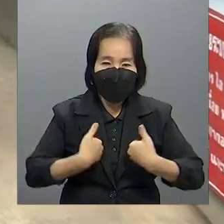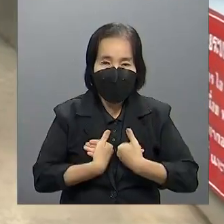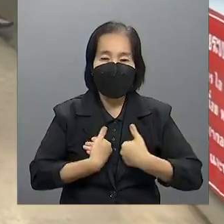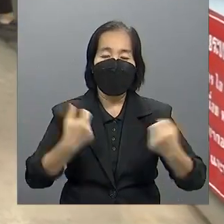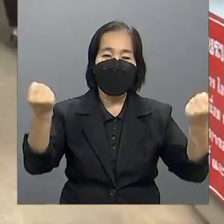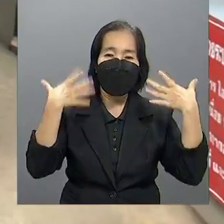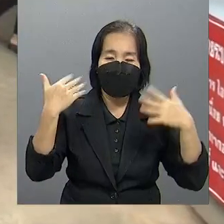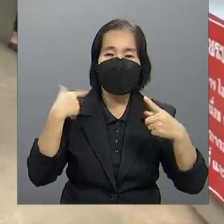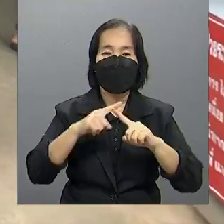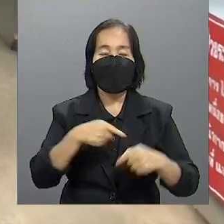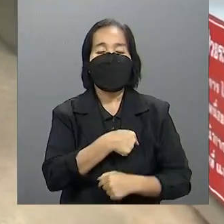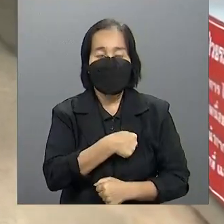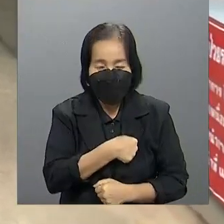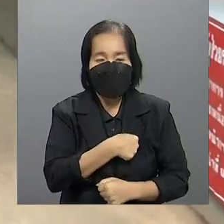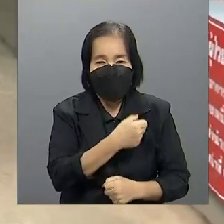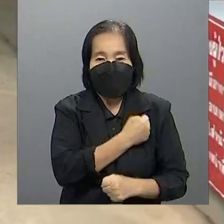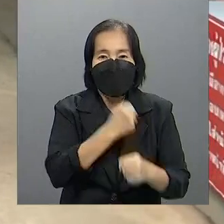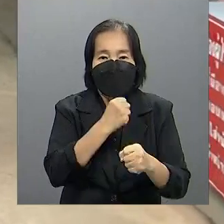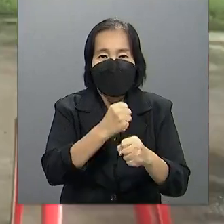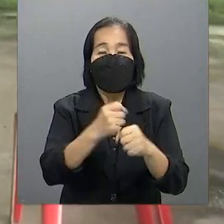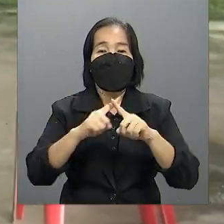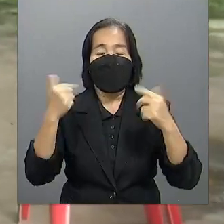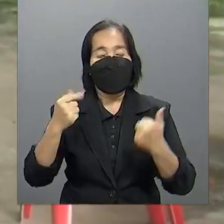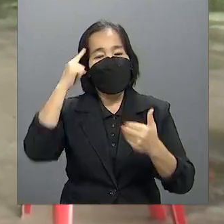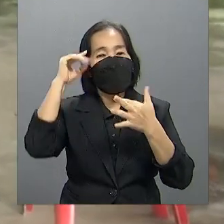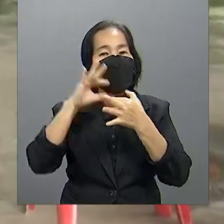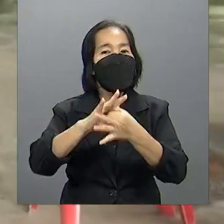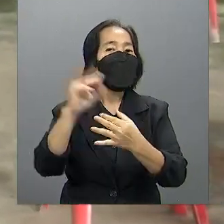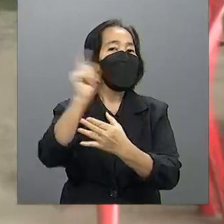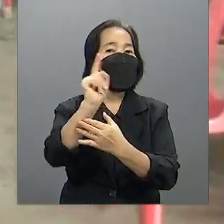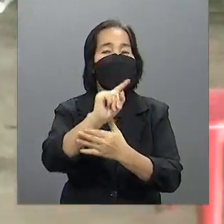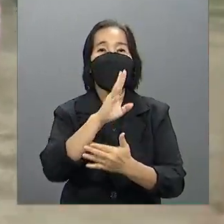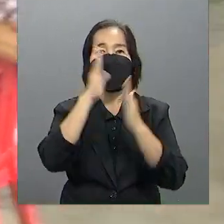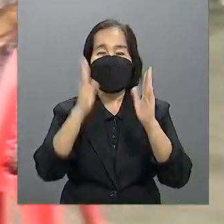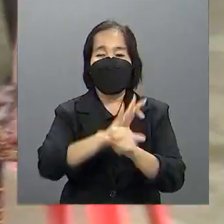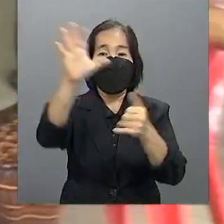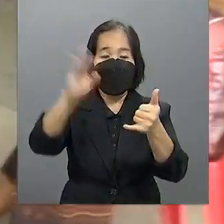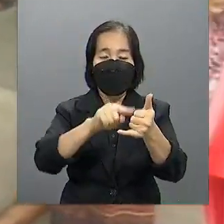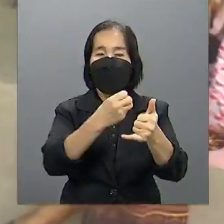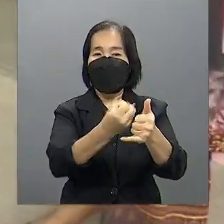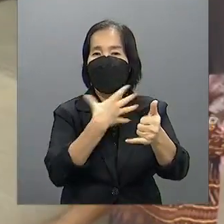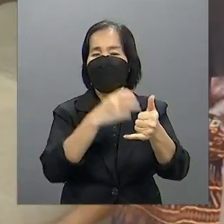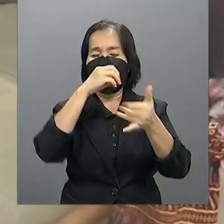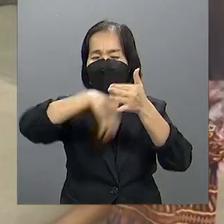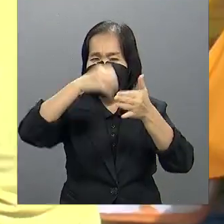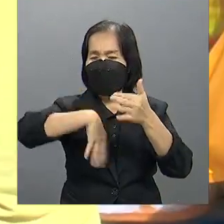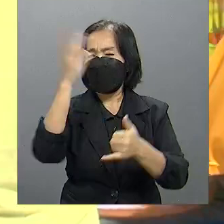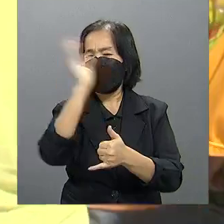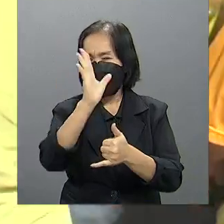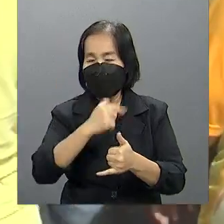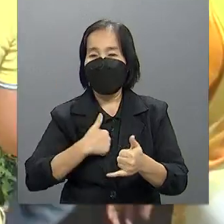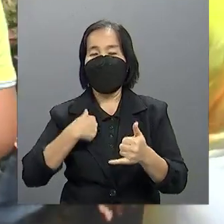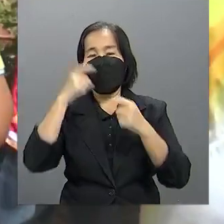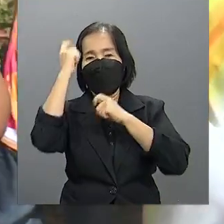จที่ดีอยู่นะคะสิ่งที่เป็นห่วงก็คือกรณีที่ผู้ป่วยนั้นปกปิดข้อมูลค่ะก็ทำให้เจ้าหน้าที่นั้นมีความเสี่ยงที่จะ